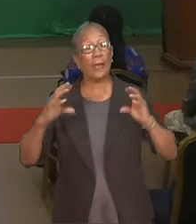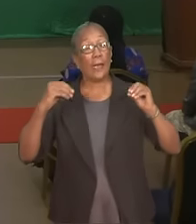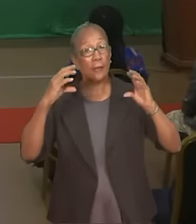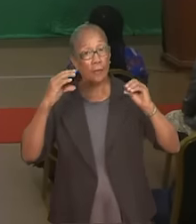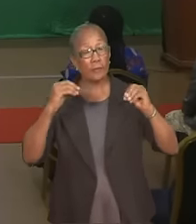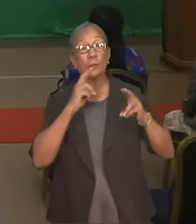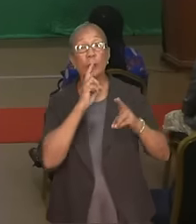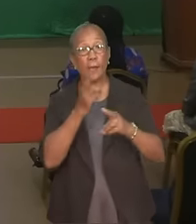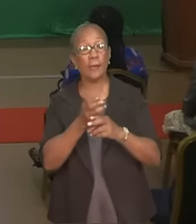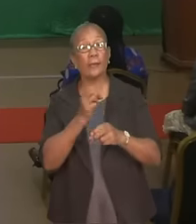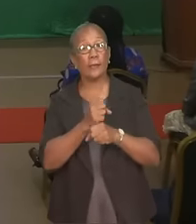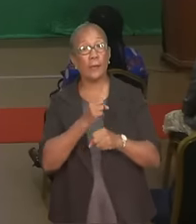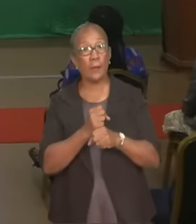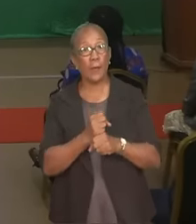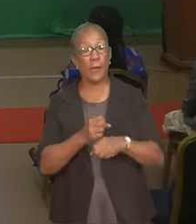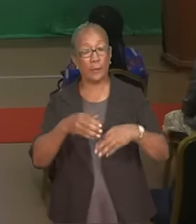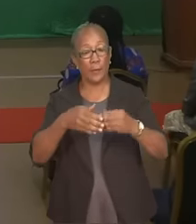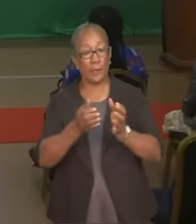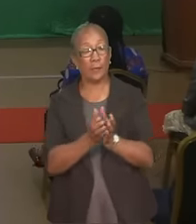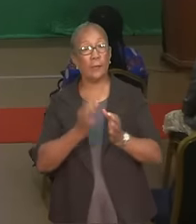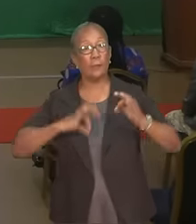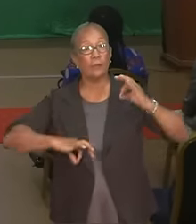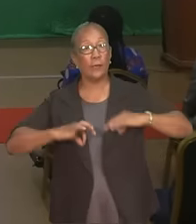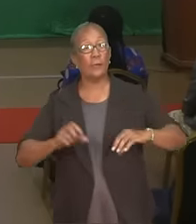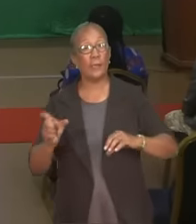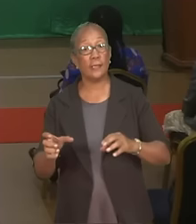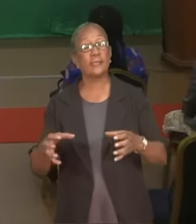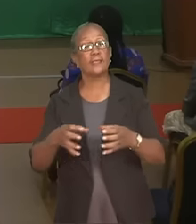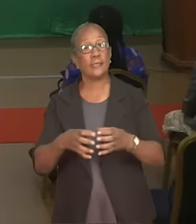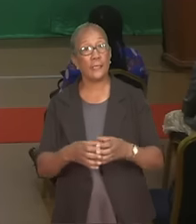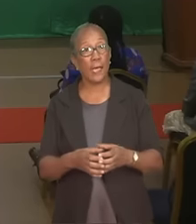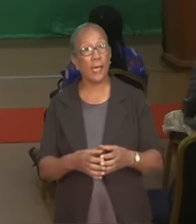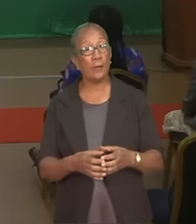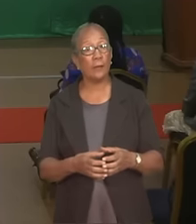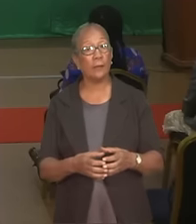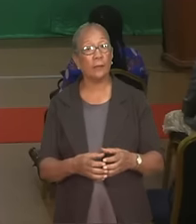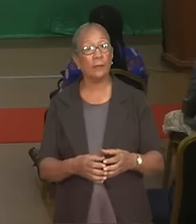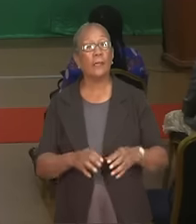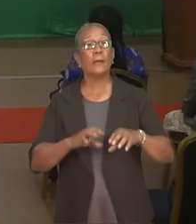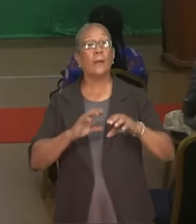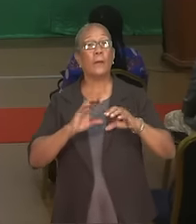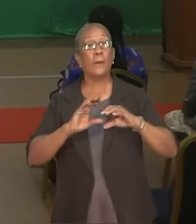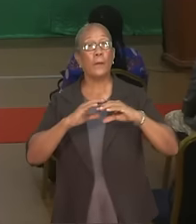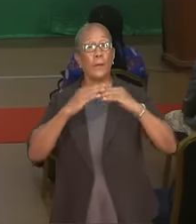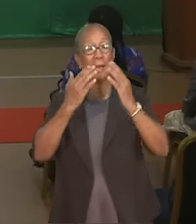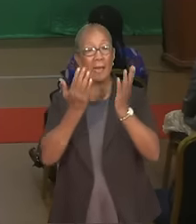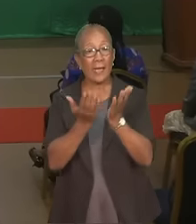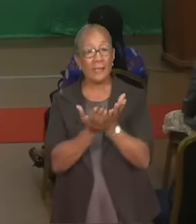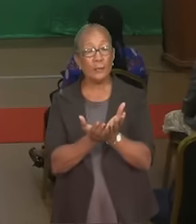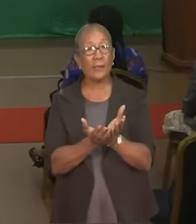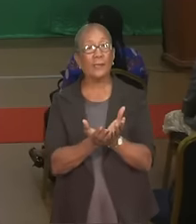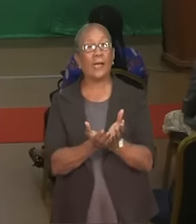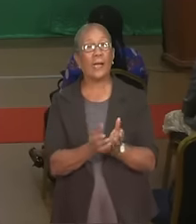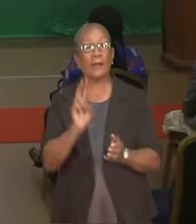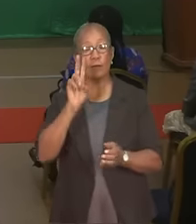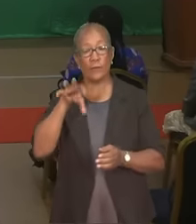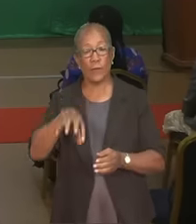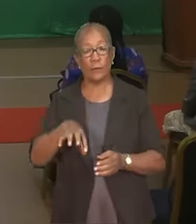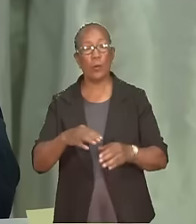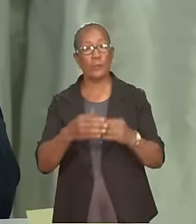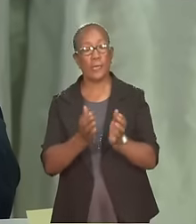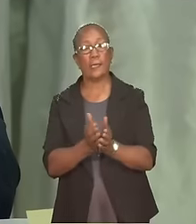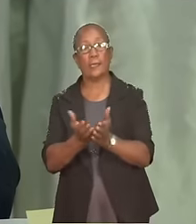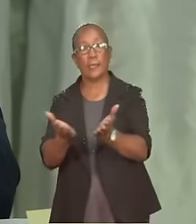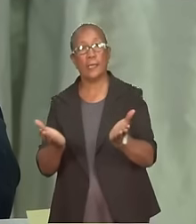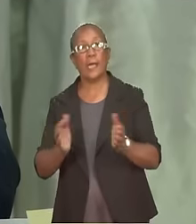een clusterteam van ministers is, belast met alle vakbonds aangelegenheden.